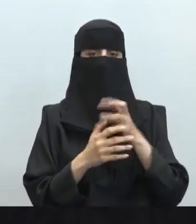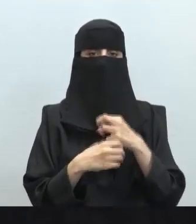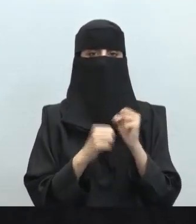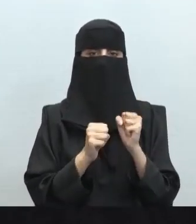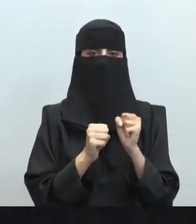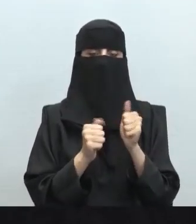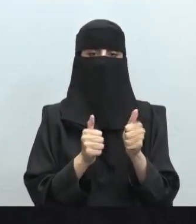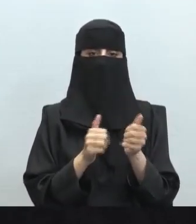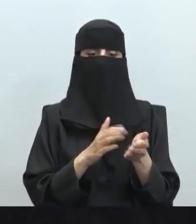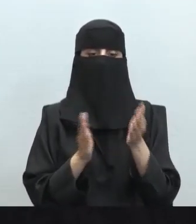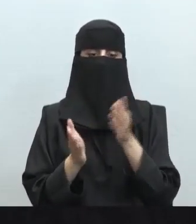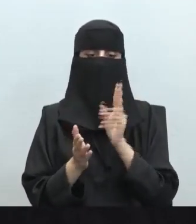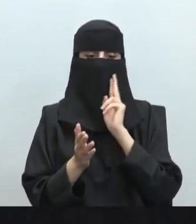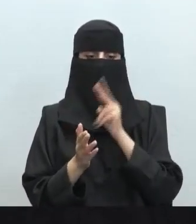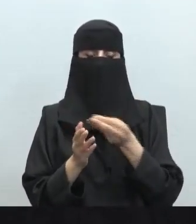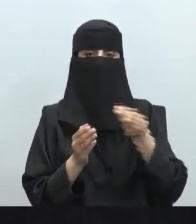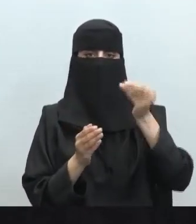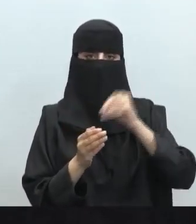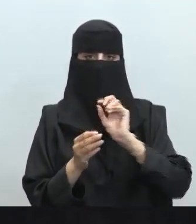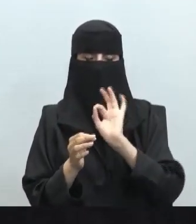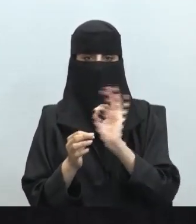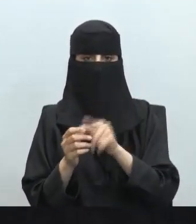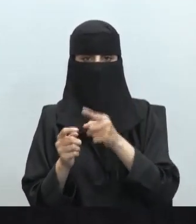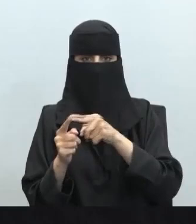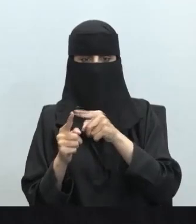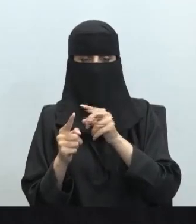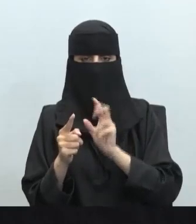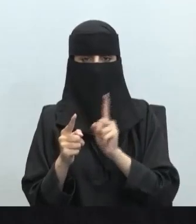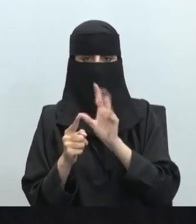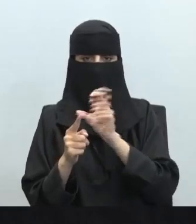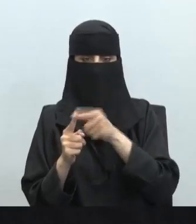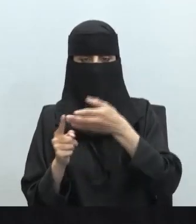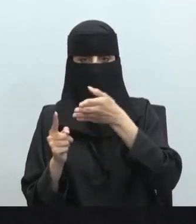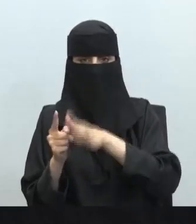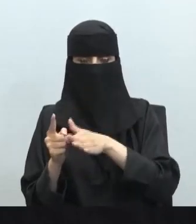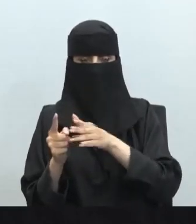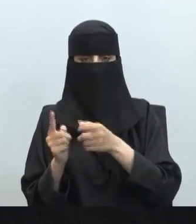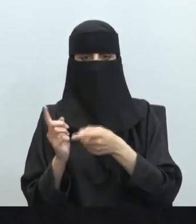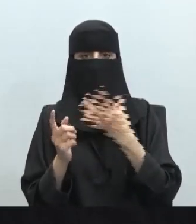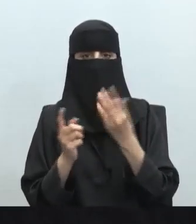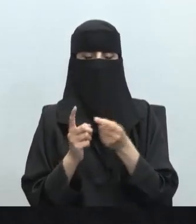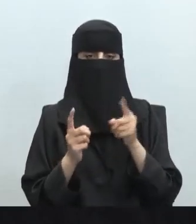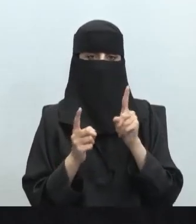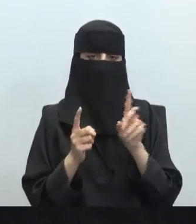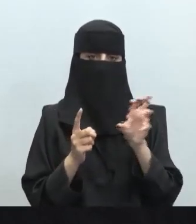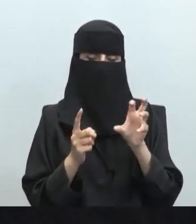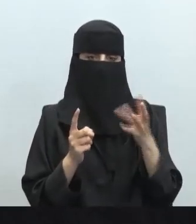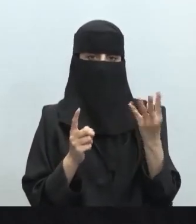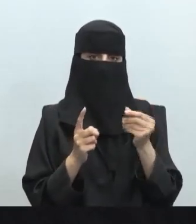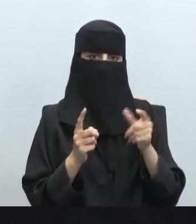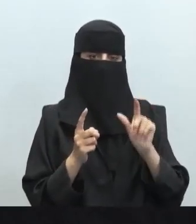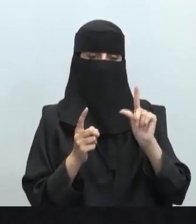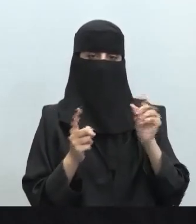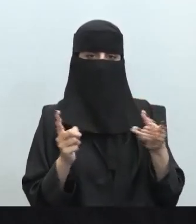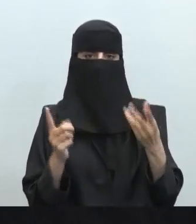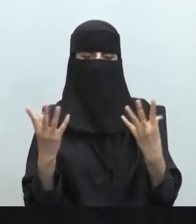ايضا قام هذا العالم بخلط المكونات الميته من بكتيريا اس مع البكتيريا ار ثم حق الفار